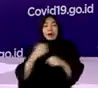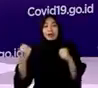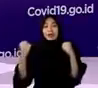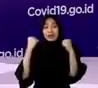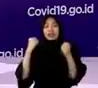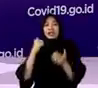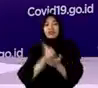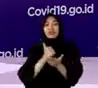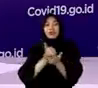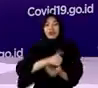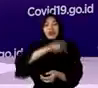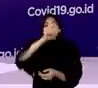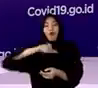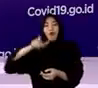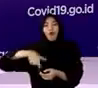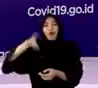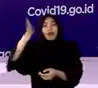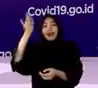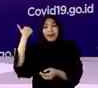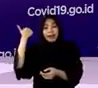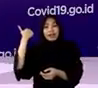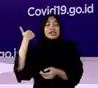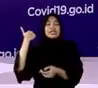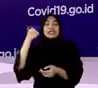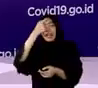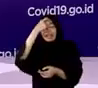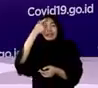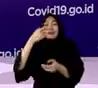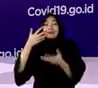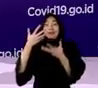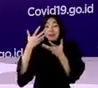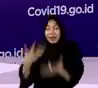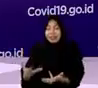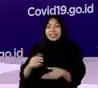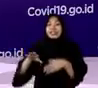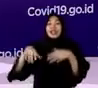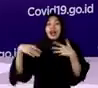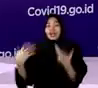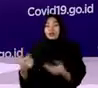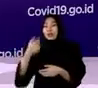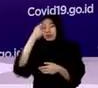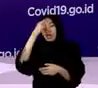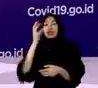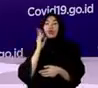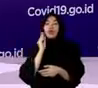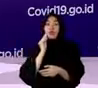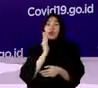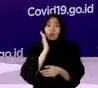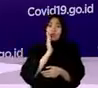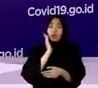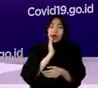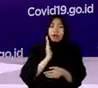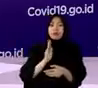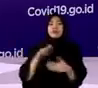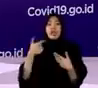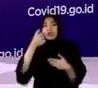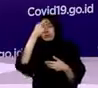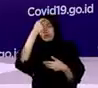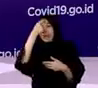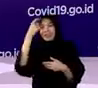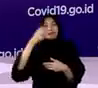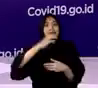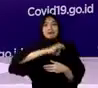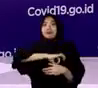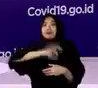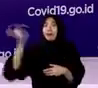hanya dirasakan oleh mereka yang menderita komorbid, tapi juga oleh mereka yang berumur cukup muda, bahkan tidak menderita